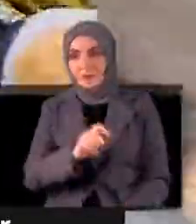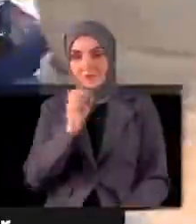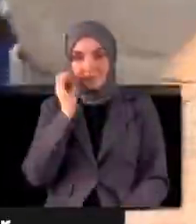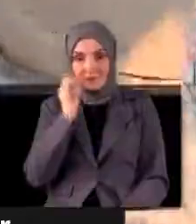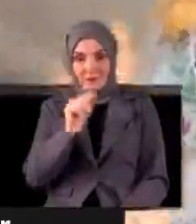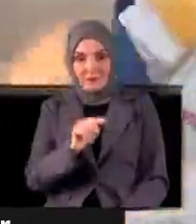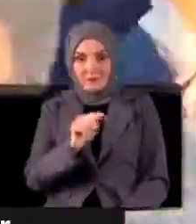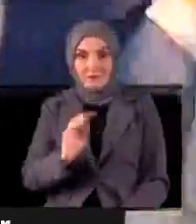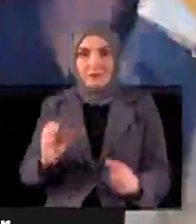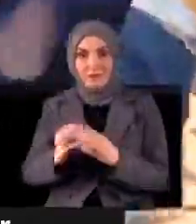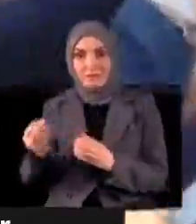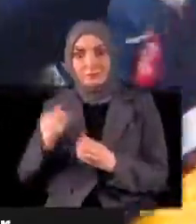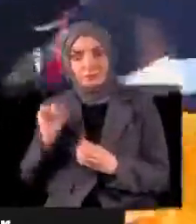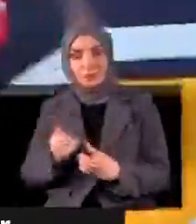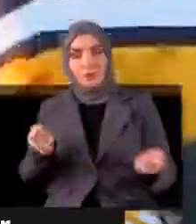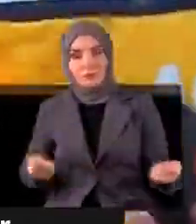yoğun uğraşları sonucu